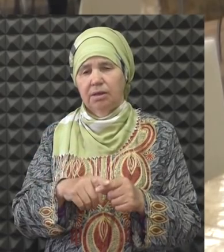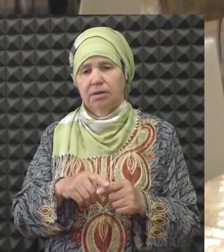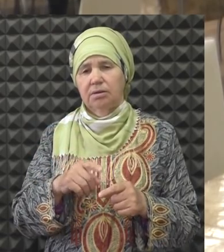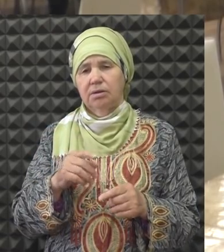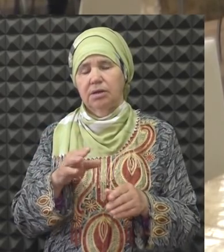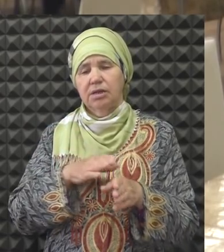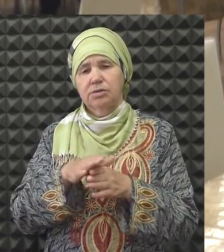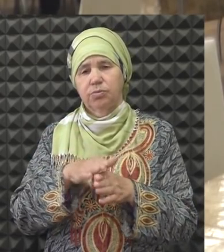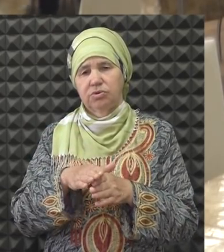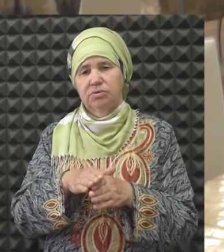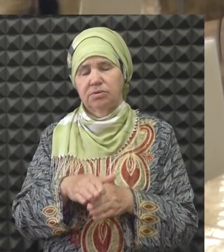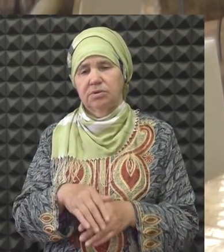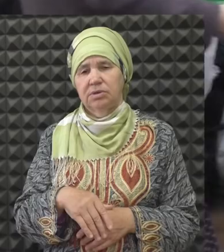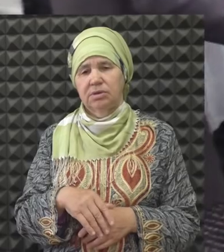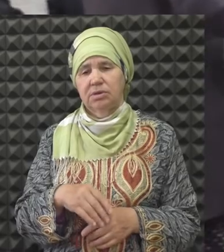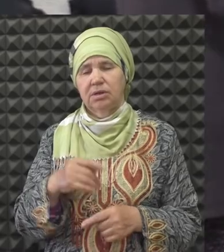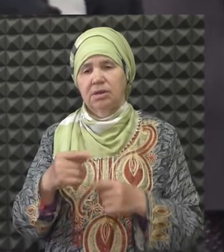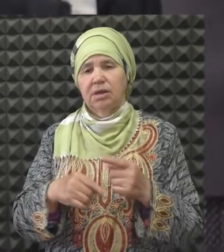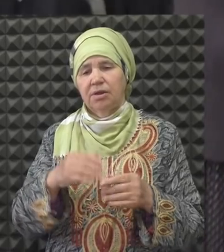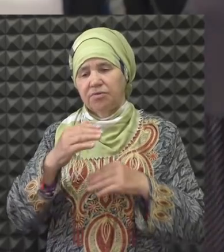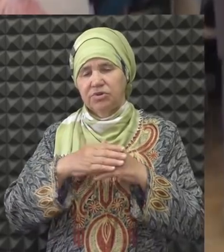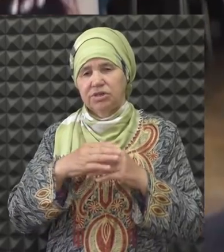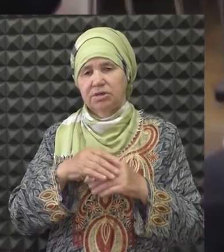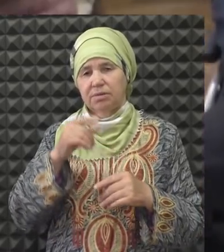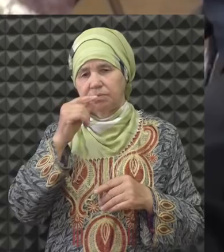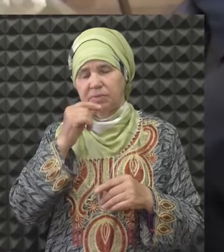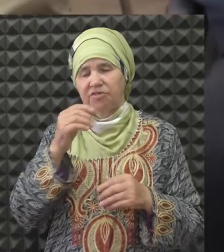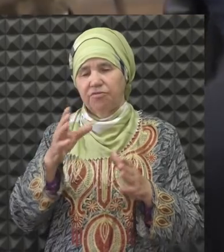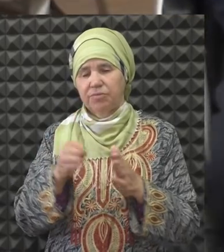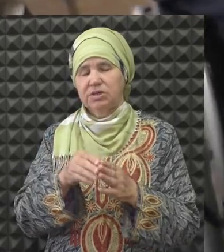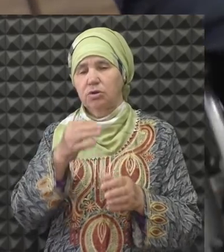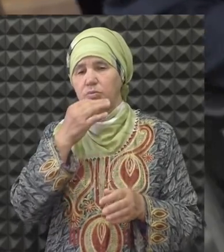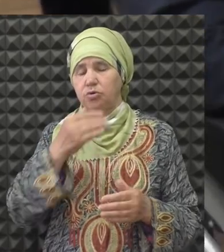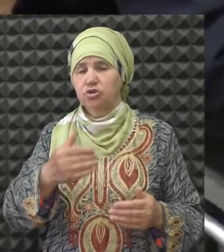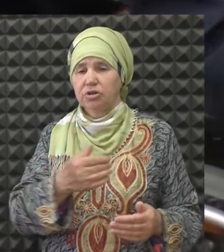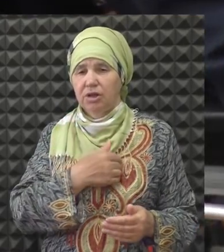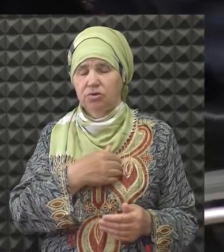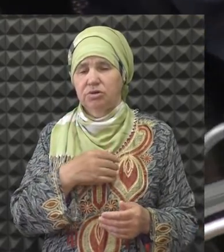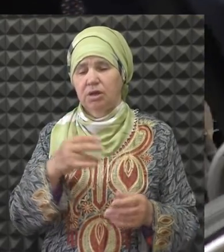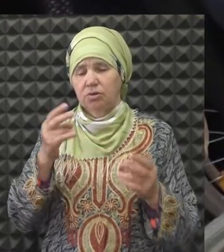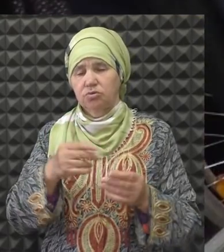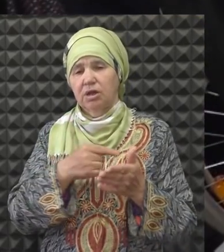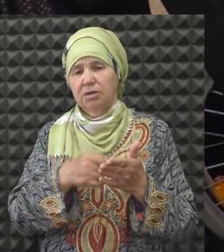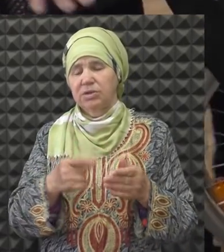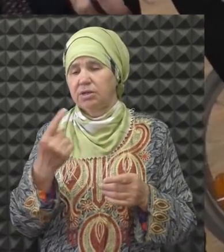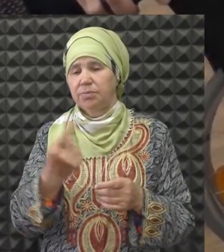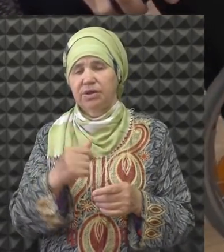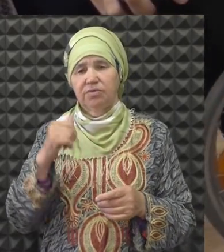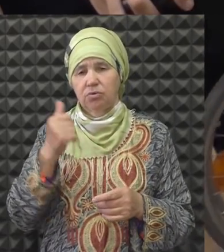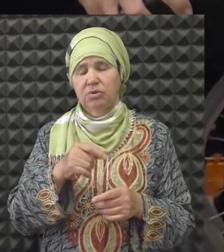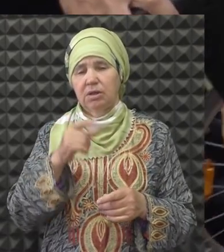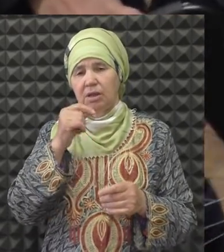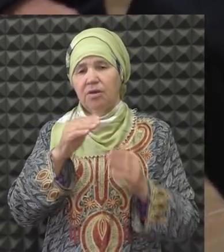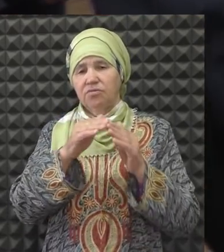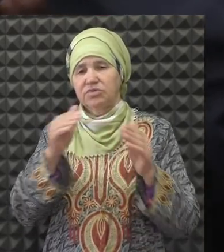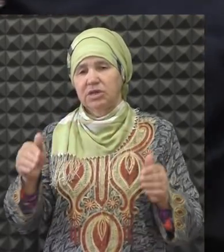Это уже, как сказать, испробовано. Разделить трапезу вечернего разговения вместе с мусульманами мог любой желающий. И нужно отметить, что уже не